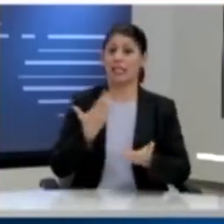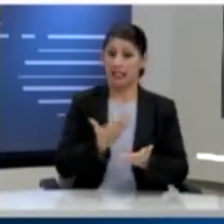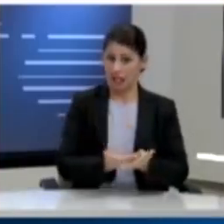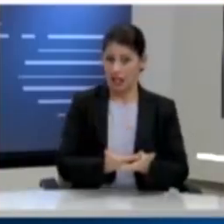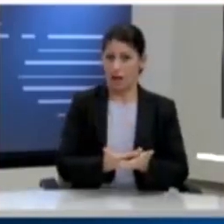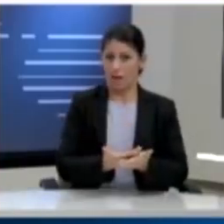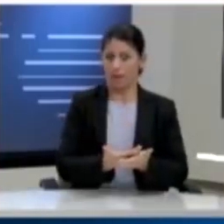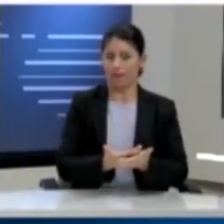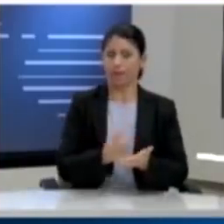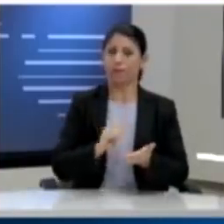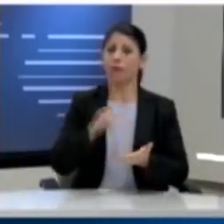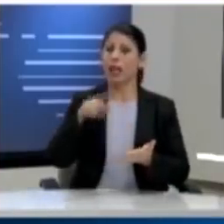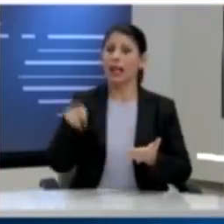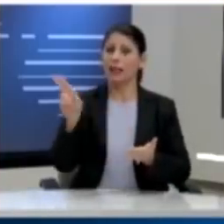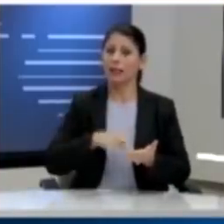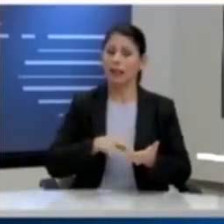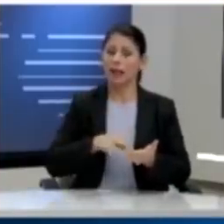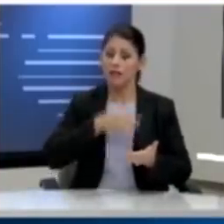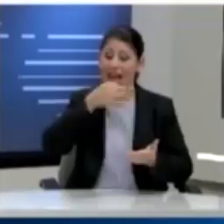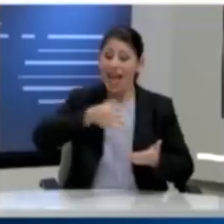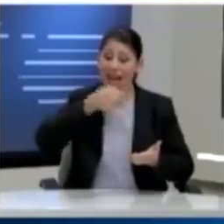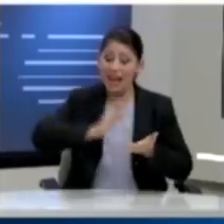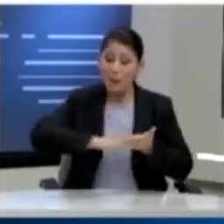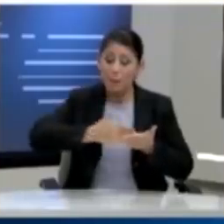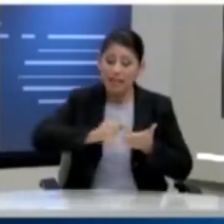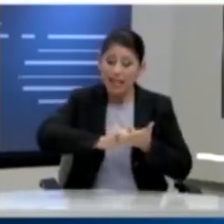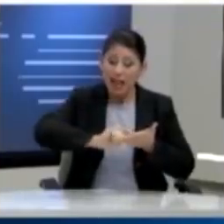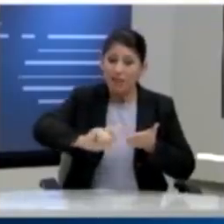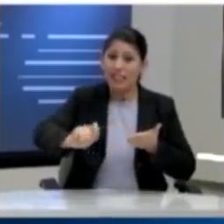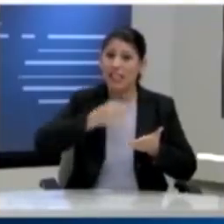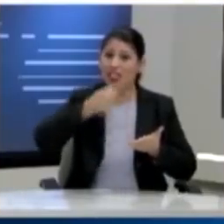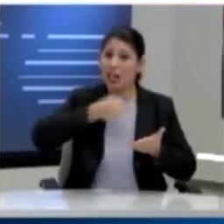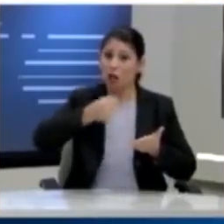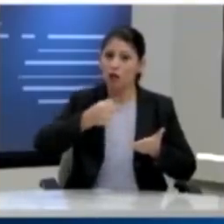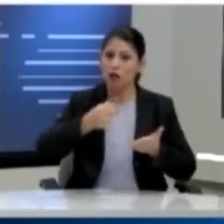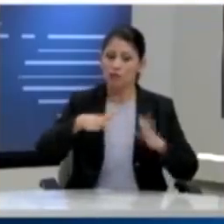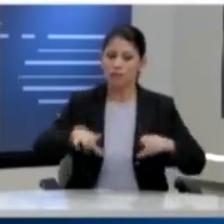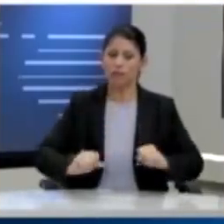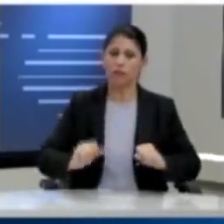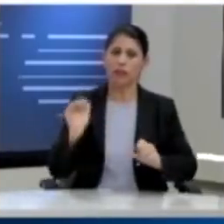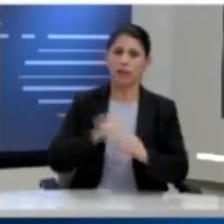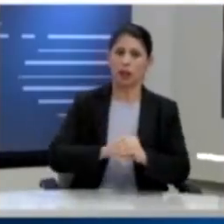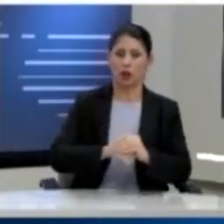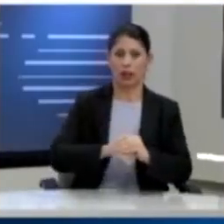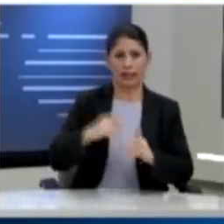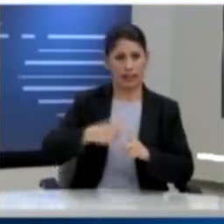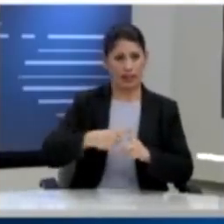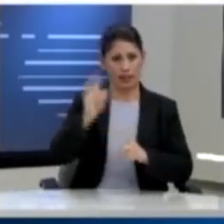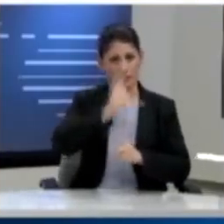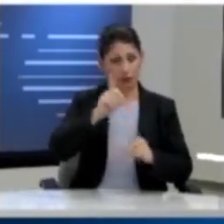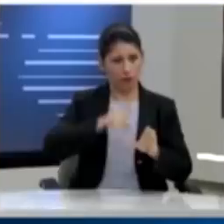Ζητάμε κατάργηση και της ερμηνευτικής δήλωσης που κατοχυρώνει την συμμετοχή της χώρας στην Ευρωπαϊκή